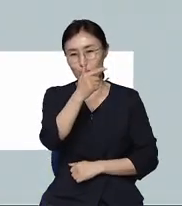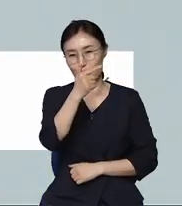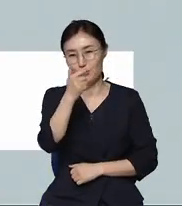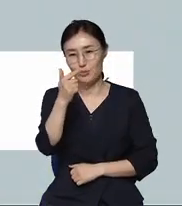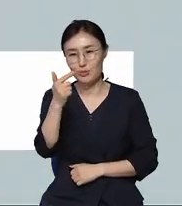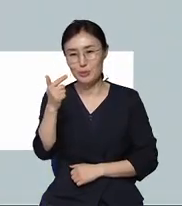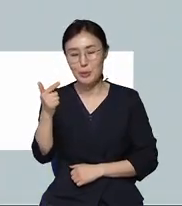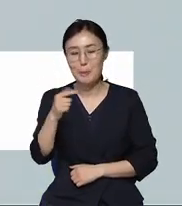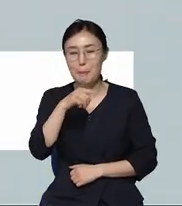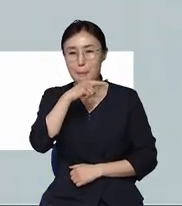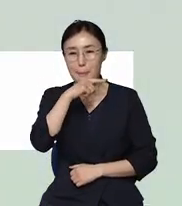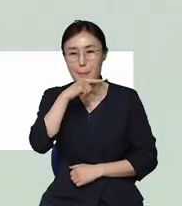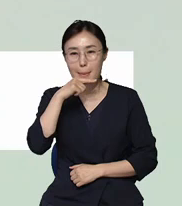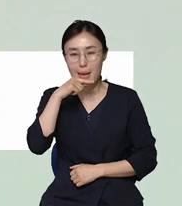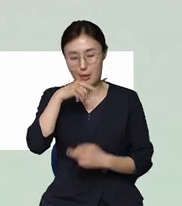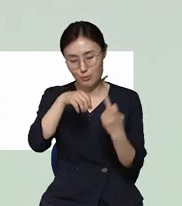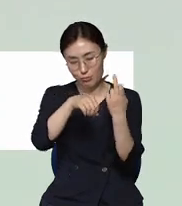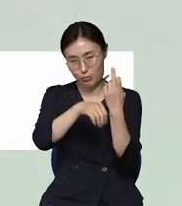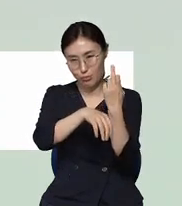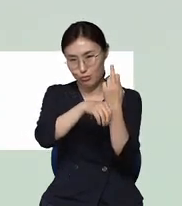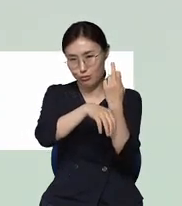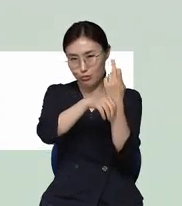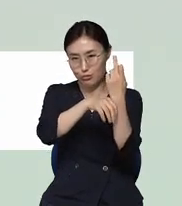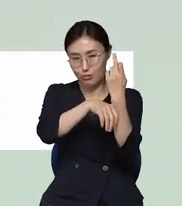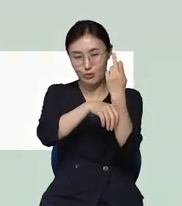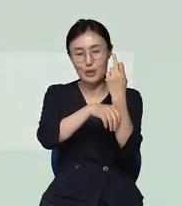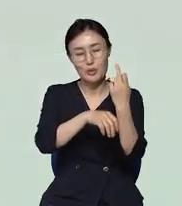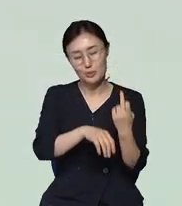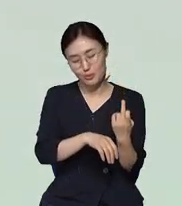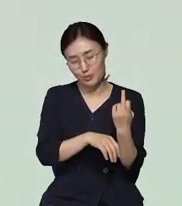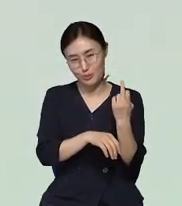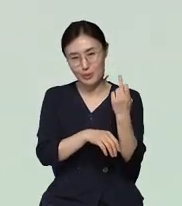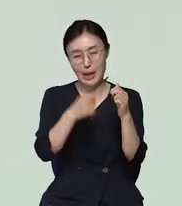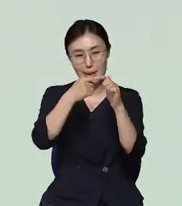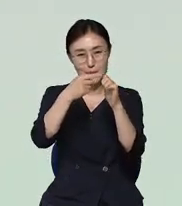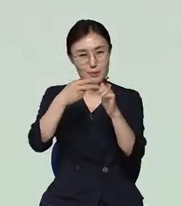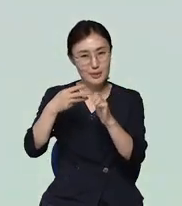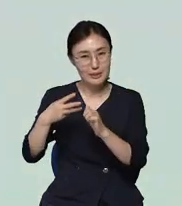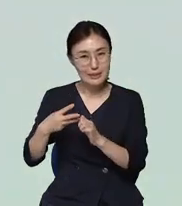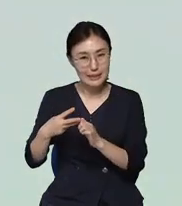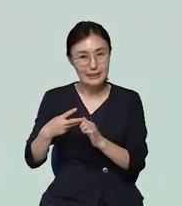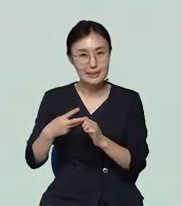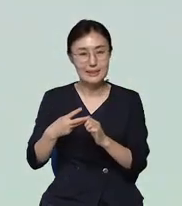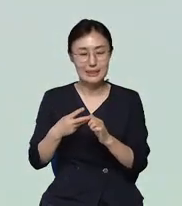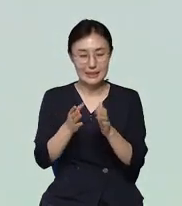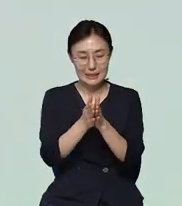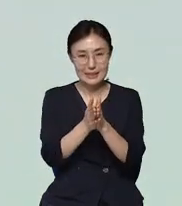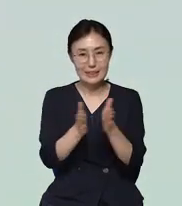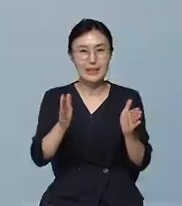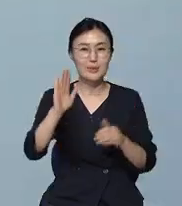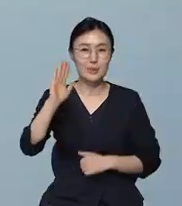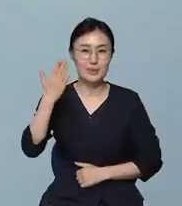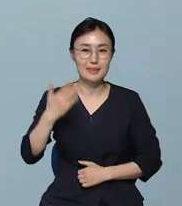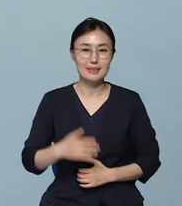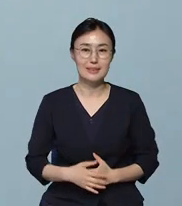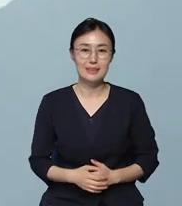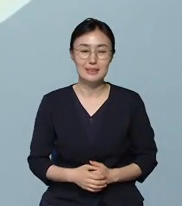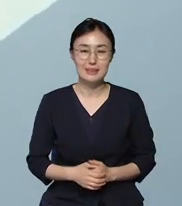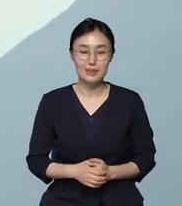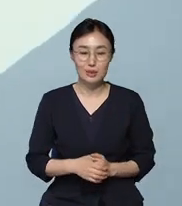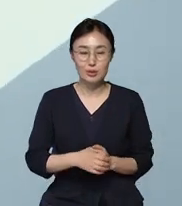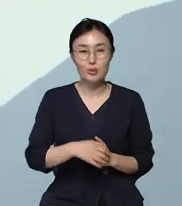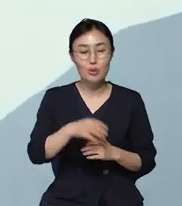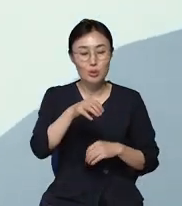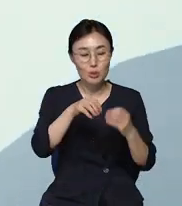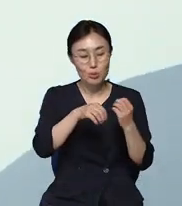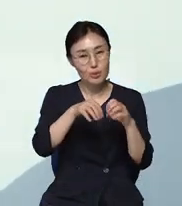가르는 새빨간 불꽃. 우주를 향한 누리호의 세 번째 여정은 이렇게 시작됐습니다. 나루